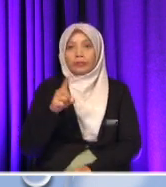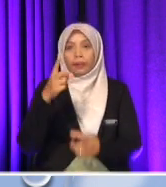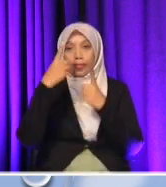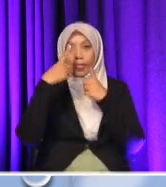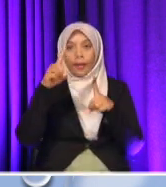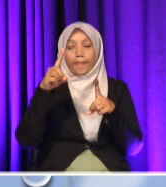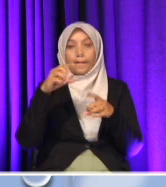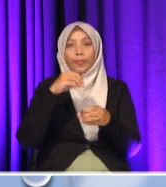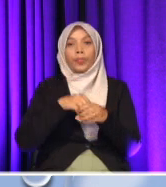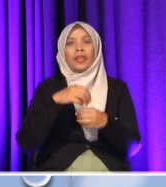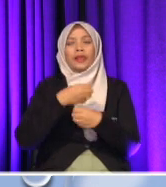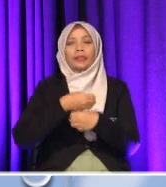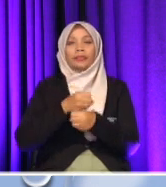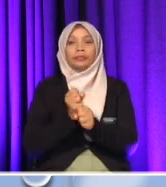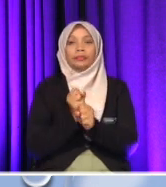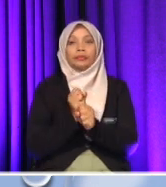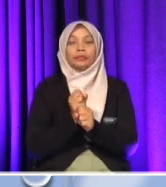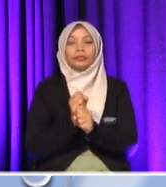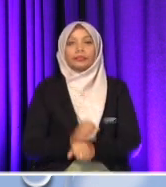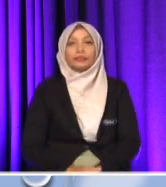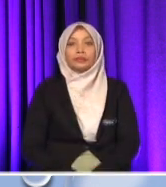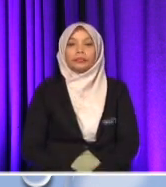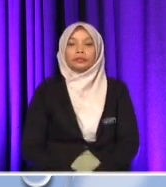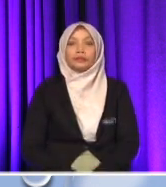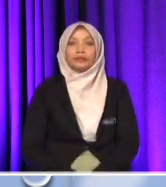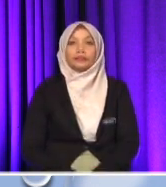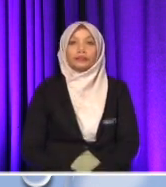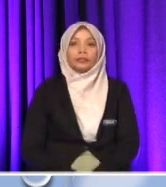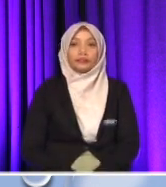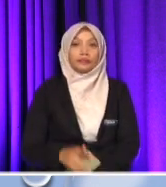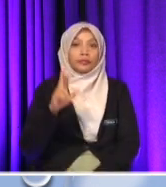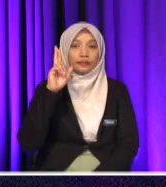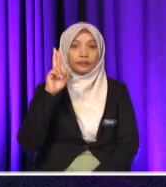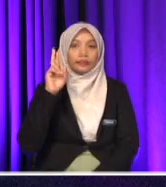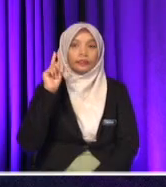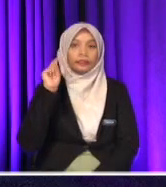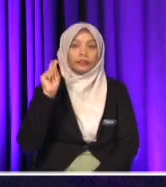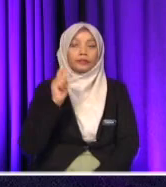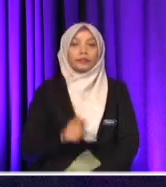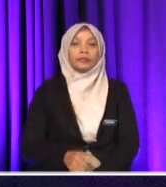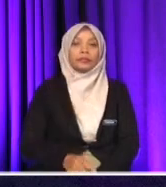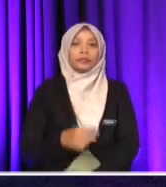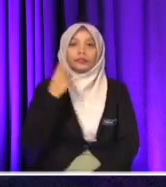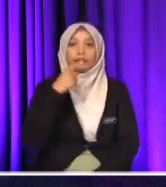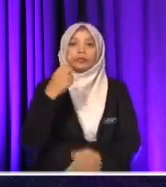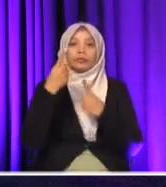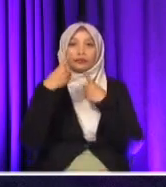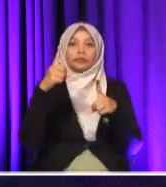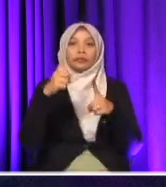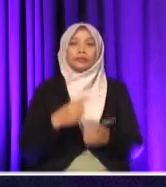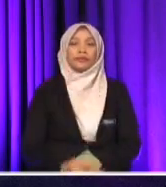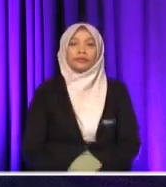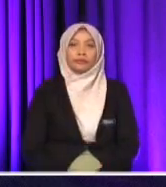dalam bentuk rectangular. Okey, siapa nak jawab ni? Angkat tangan. Boleh tak siapa nak jawab? Siapa nak